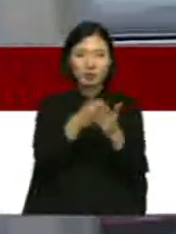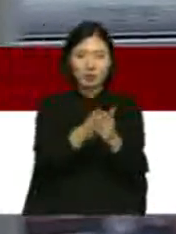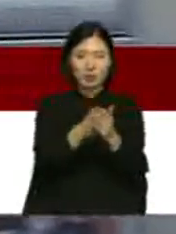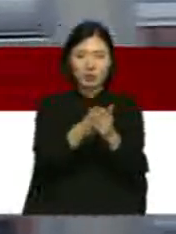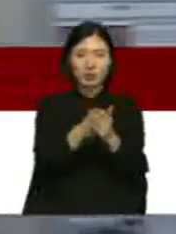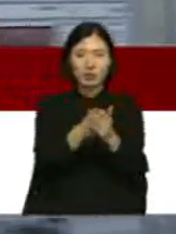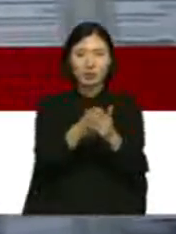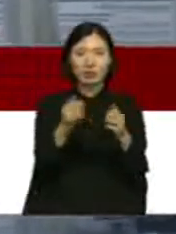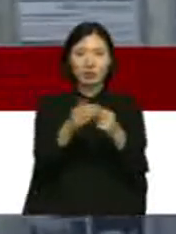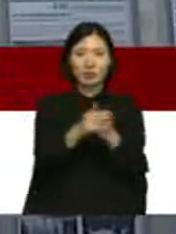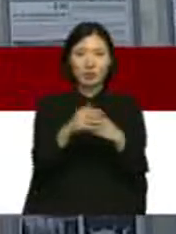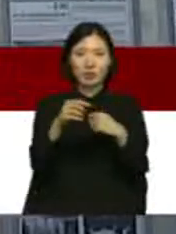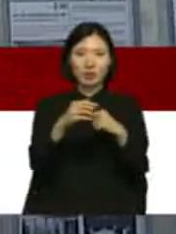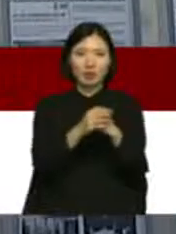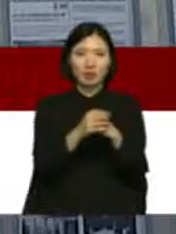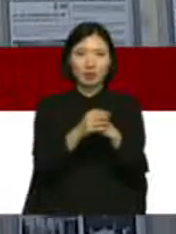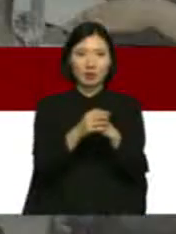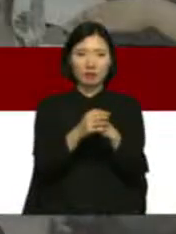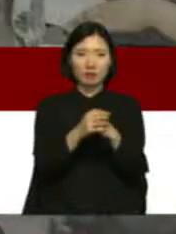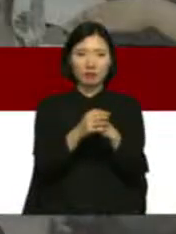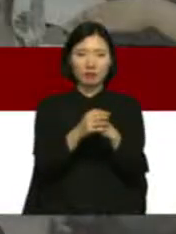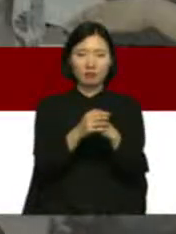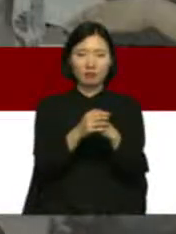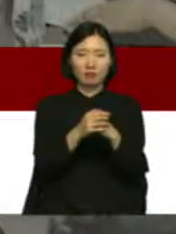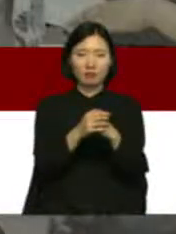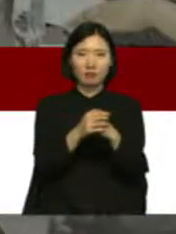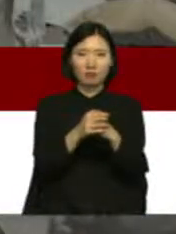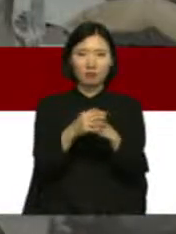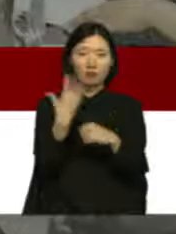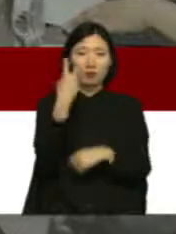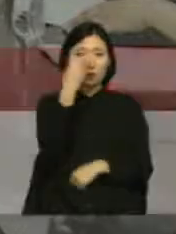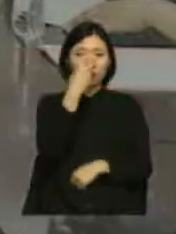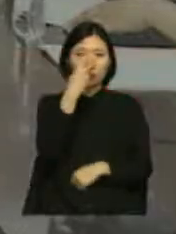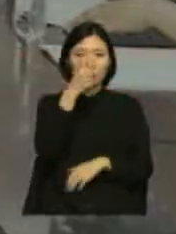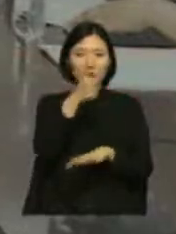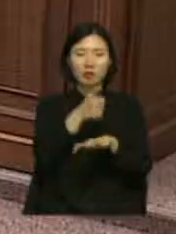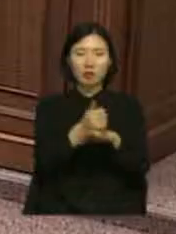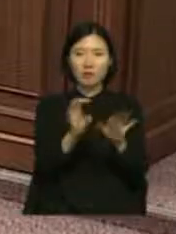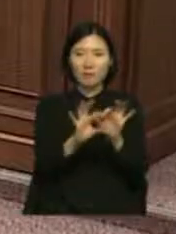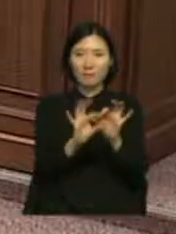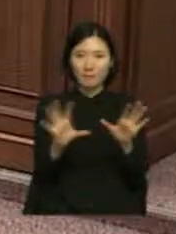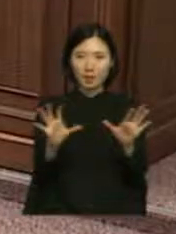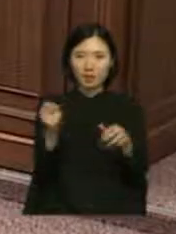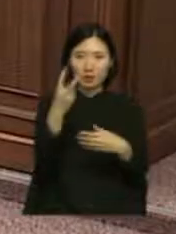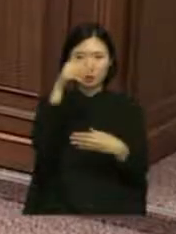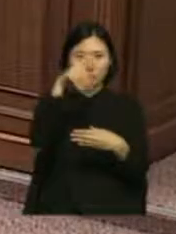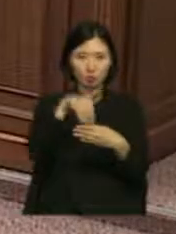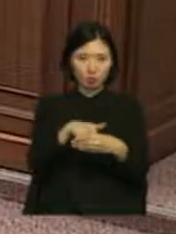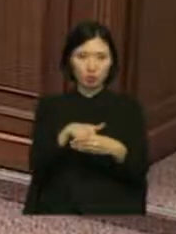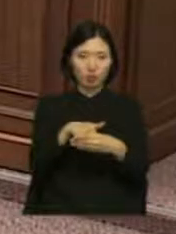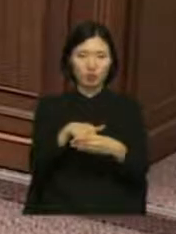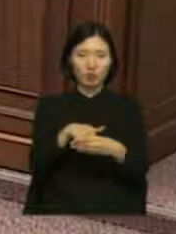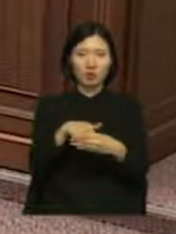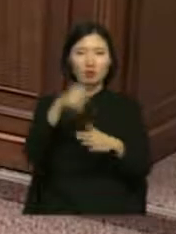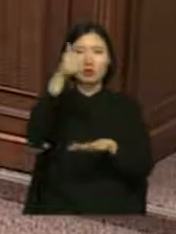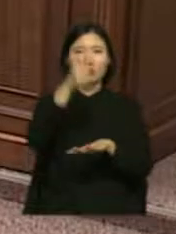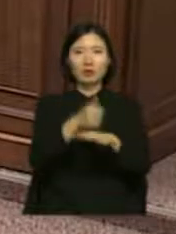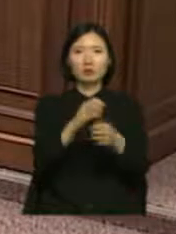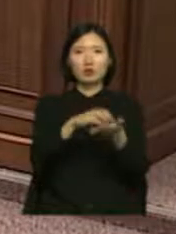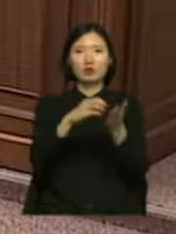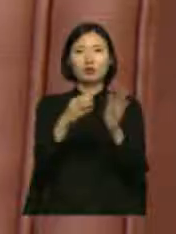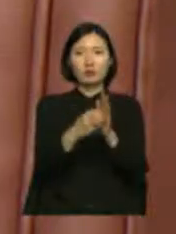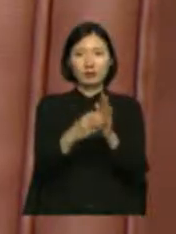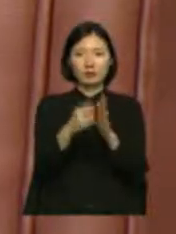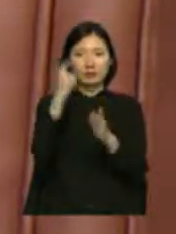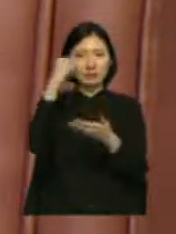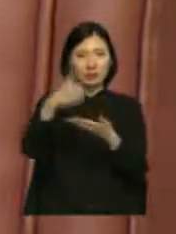사항이라며 행안부가 유권 해석을 내린 것, 이에 따라 여론조사 결과에 관계없이 재투표가 이뤄졌고 그 결과 적정하다는